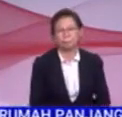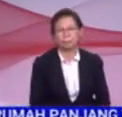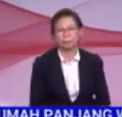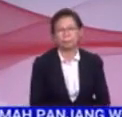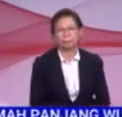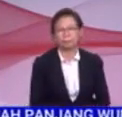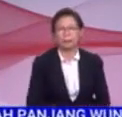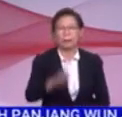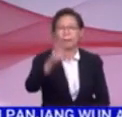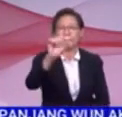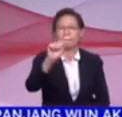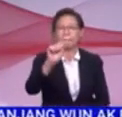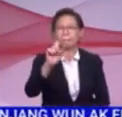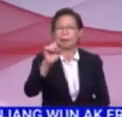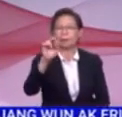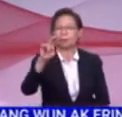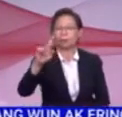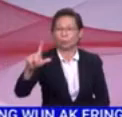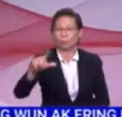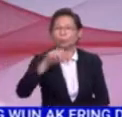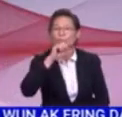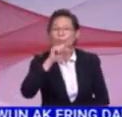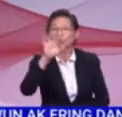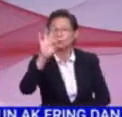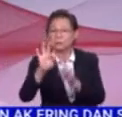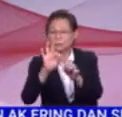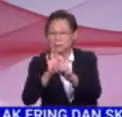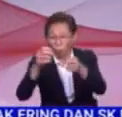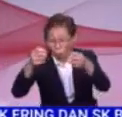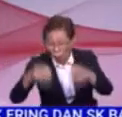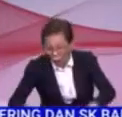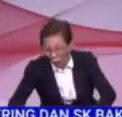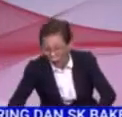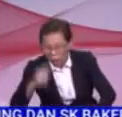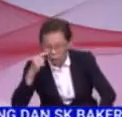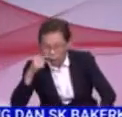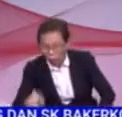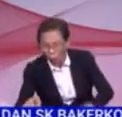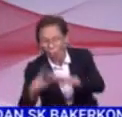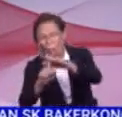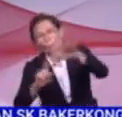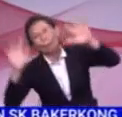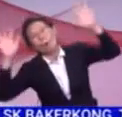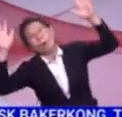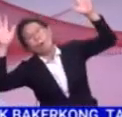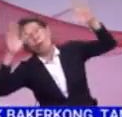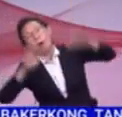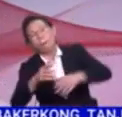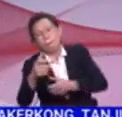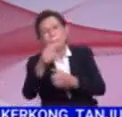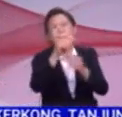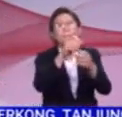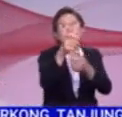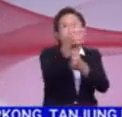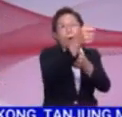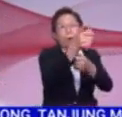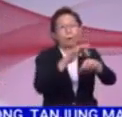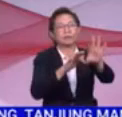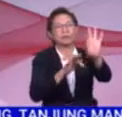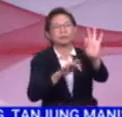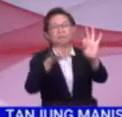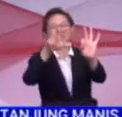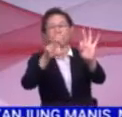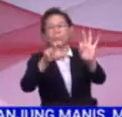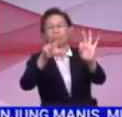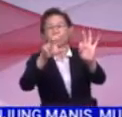Manakala Badrul Azhar Nizam Bacik 9 tahun yang dikatakan hilang ditemukan lemas oleh pasukan bomba pada 9.35 pagi